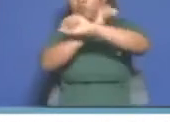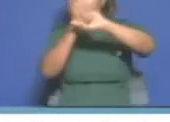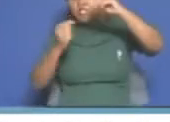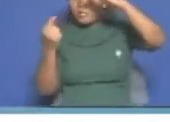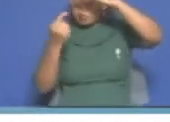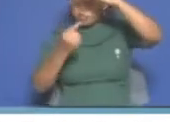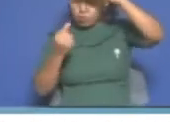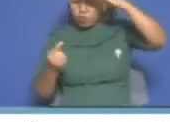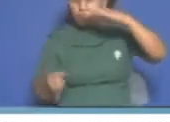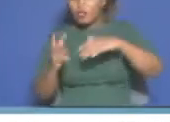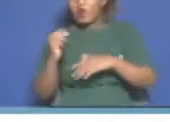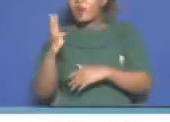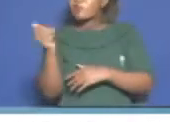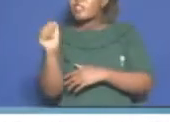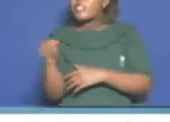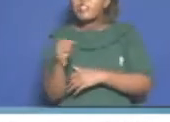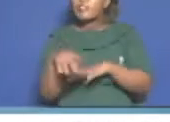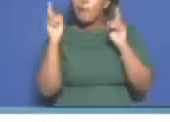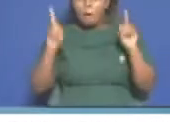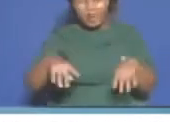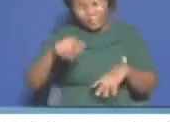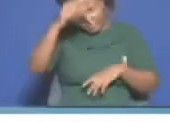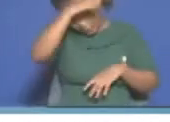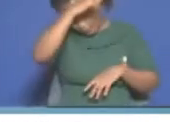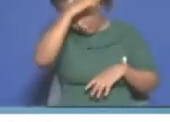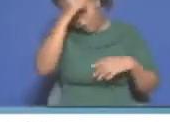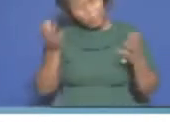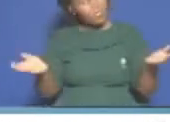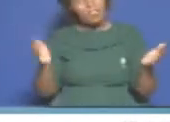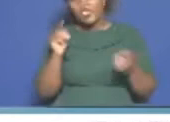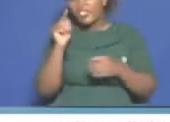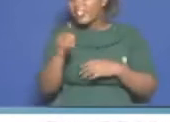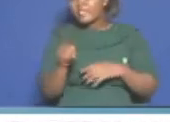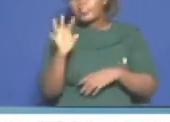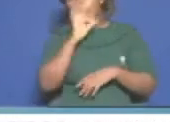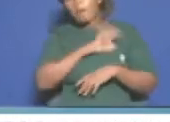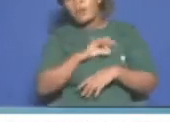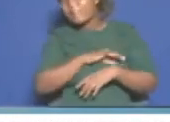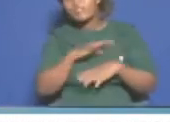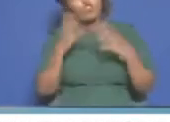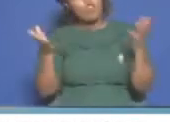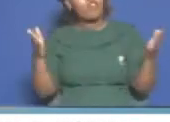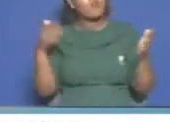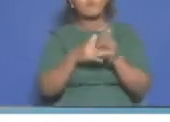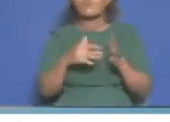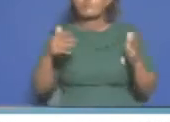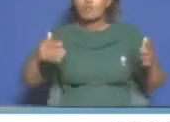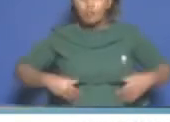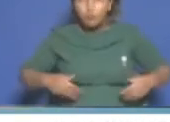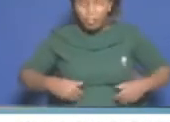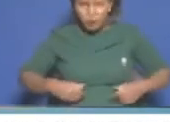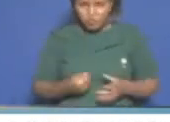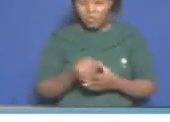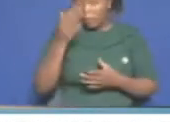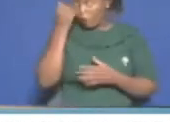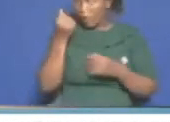awe na ile shahada. Je, unaona ya kwamba tangazo hili ni pigo au ushindi kwa vijana? Manake hasa wakati huu tunapoangalia kwamba kumekuwa